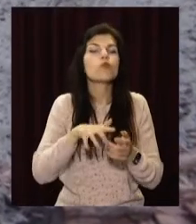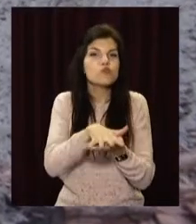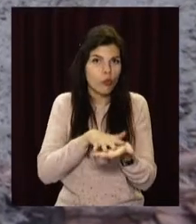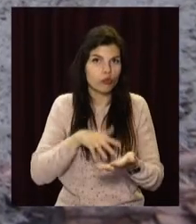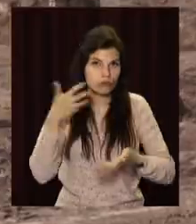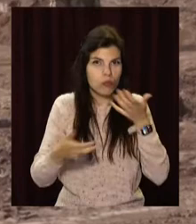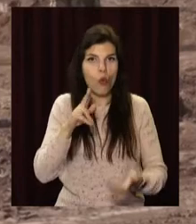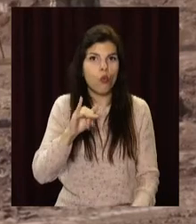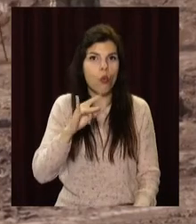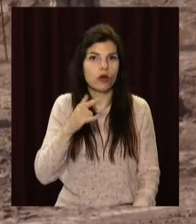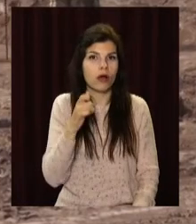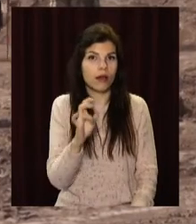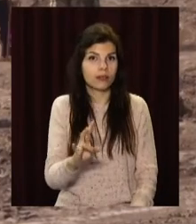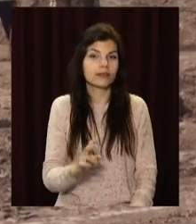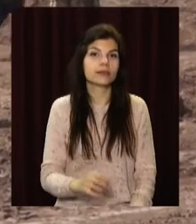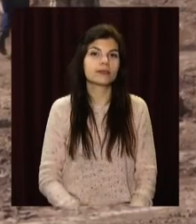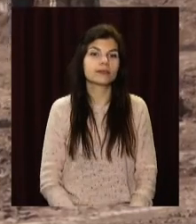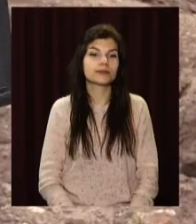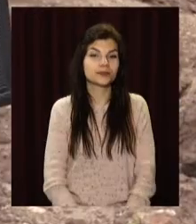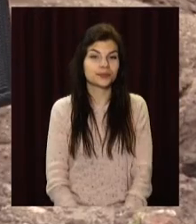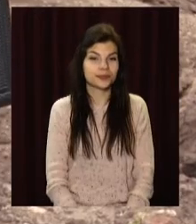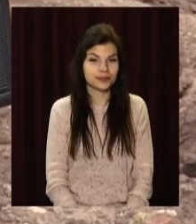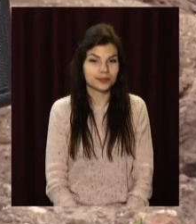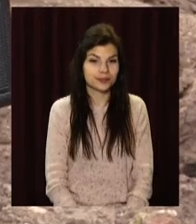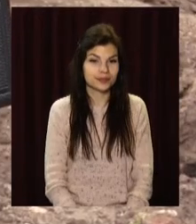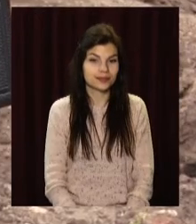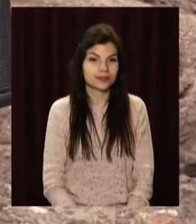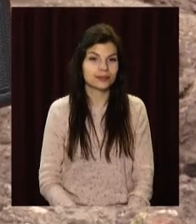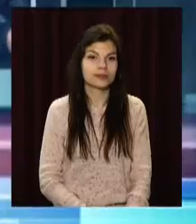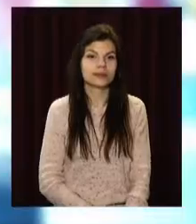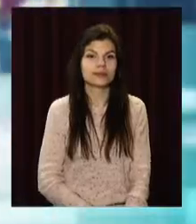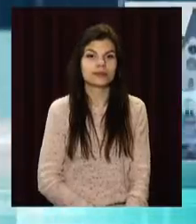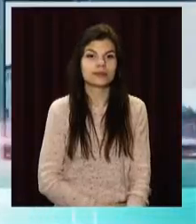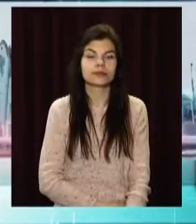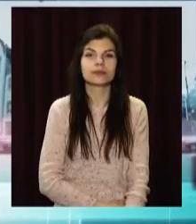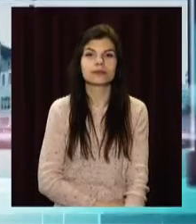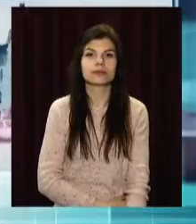розкопувати курган. Руслана Козиряцька, Василь Самовар, Open News, телеканал «Відкритий».